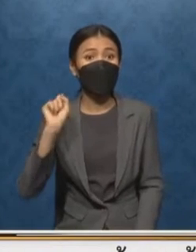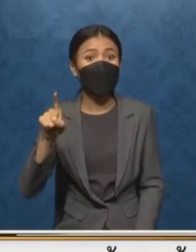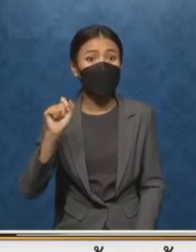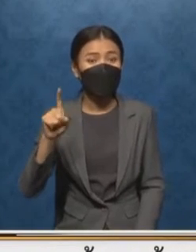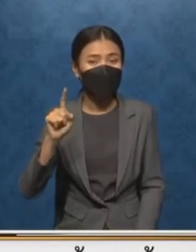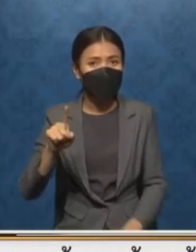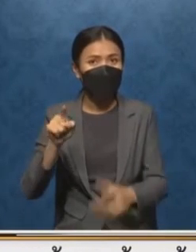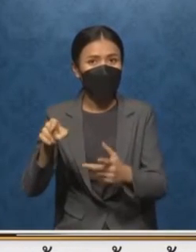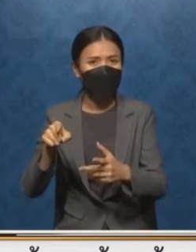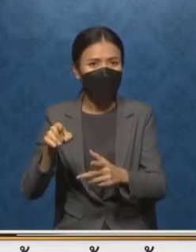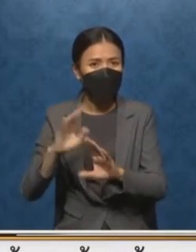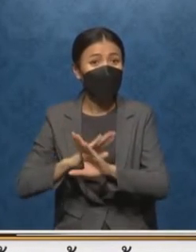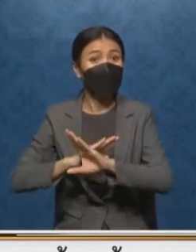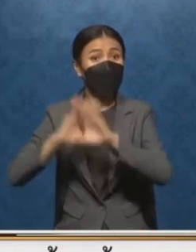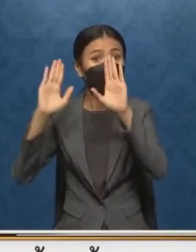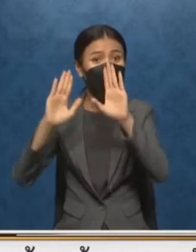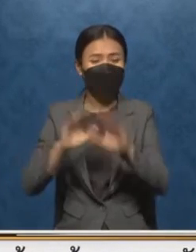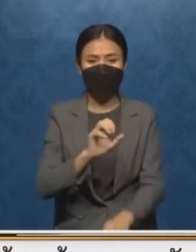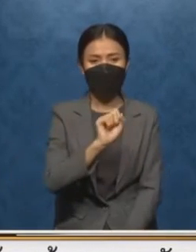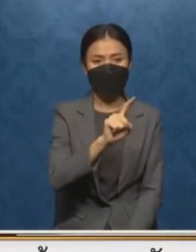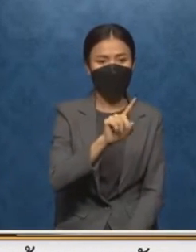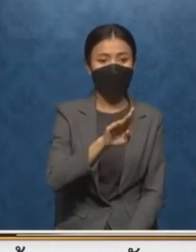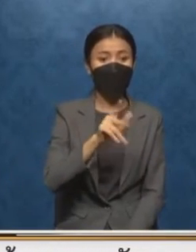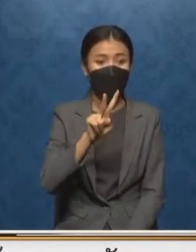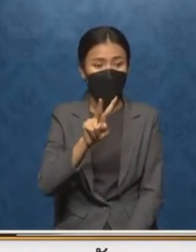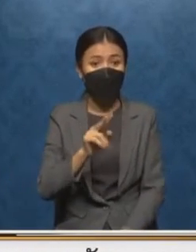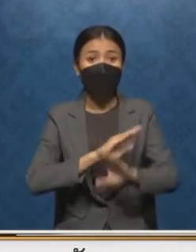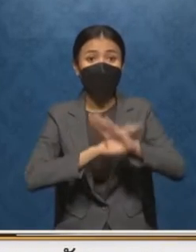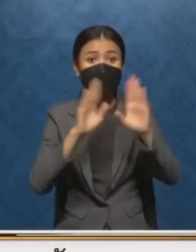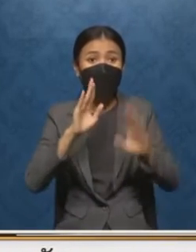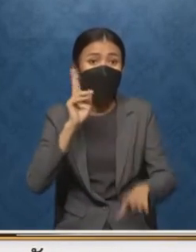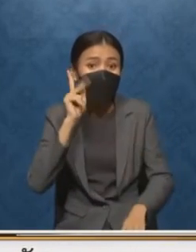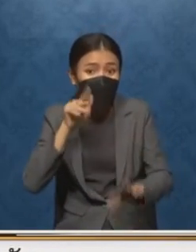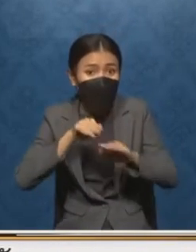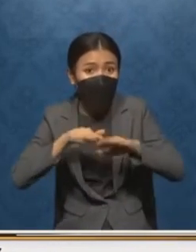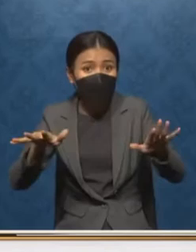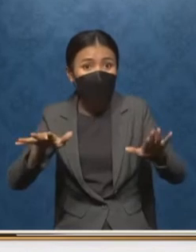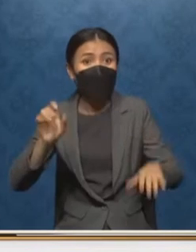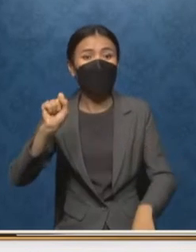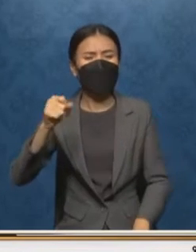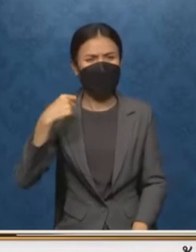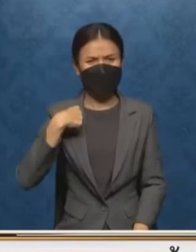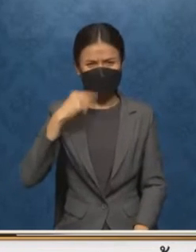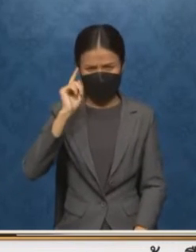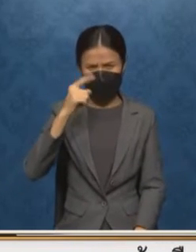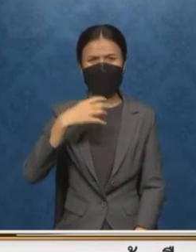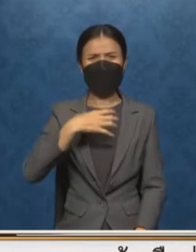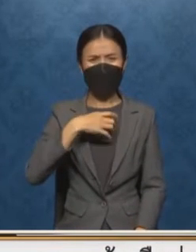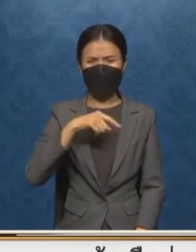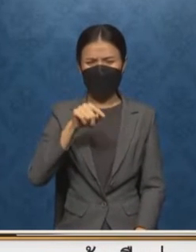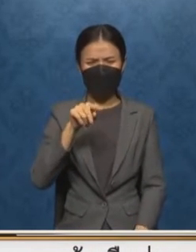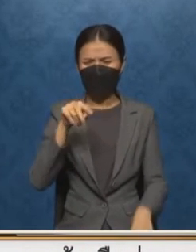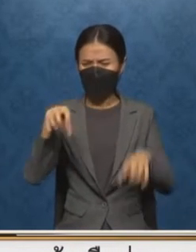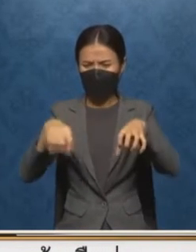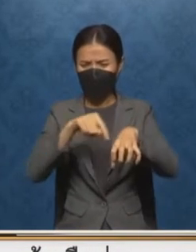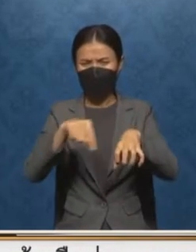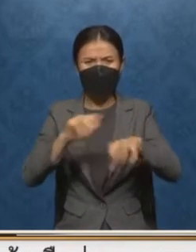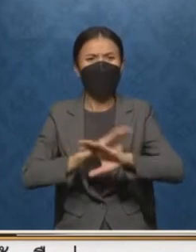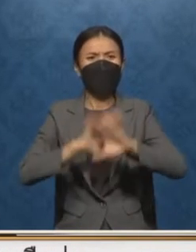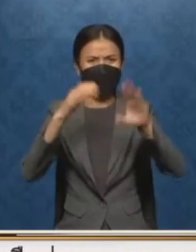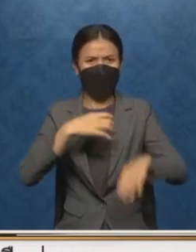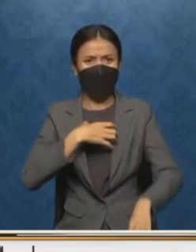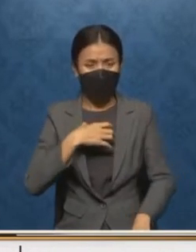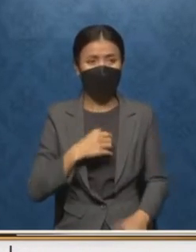ไปตงหน้ากลครับคนเระยธจัโยชา ท่านได้ประกาศใช้พระรอจุกเฉิน